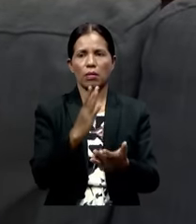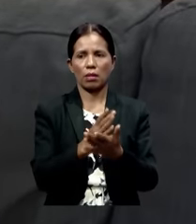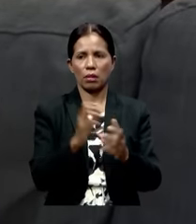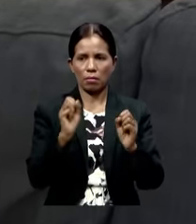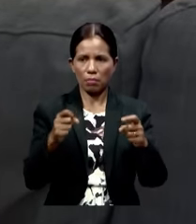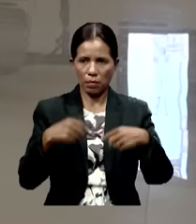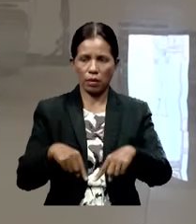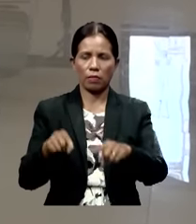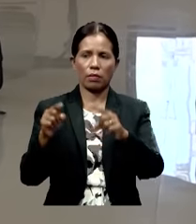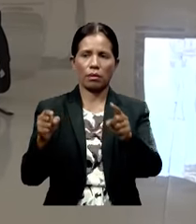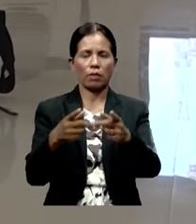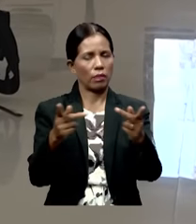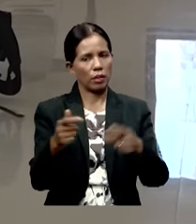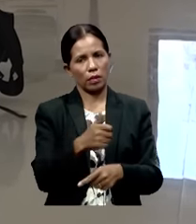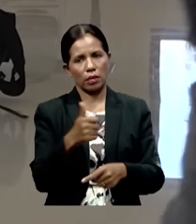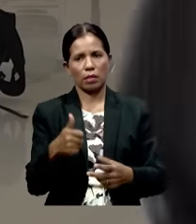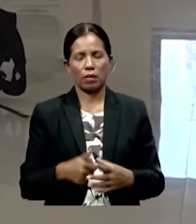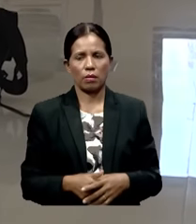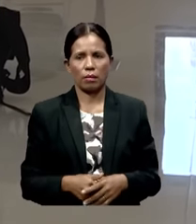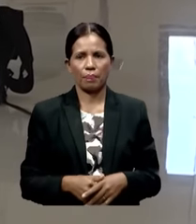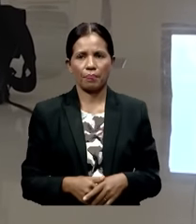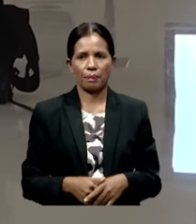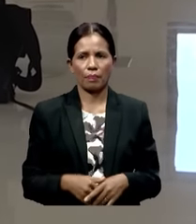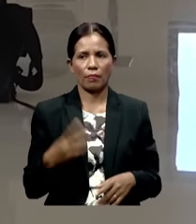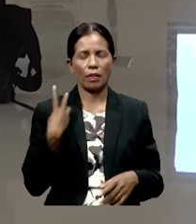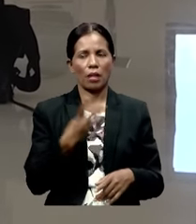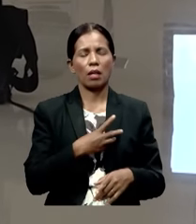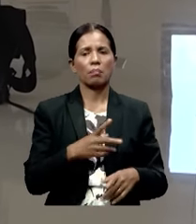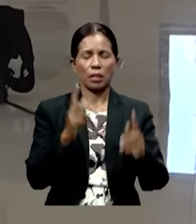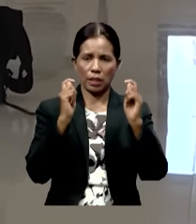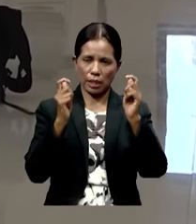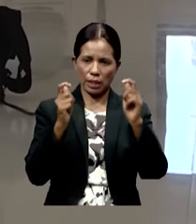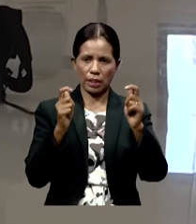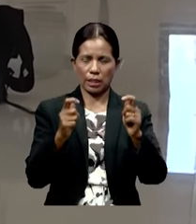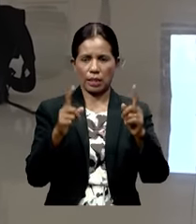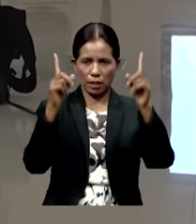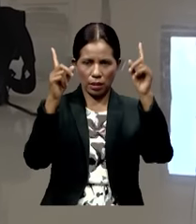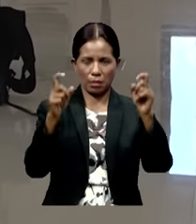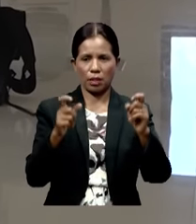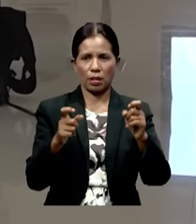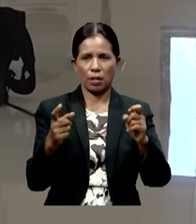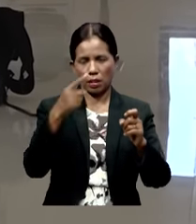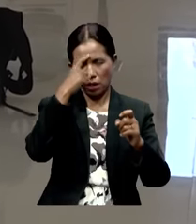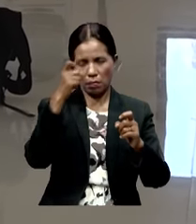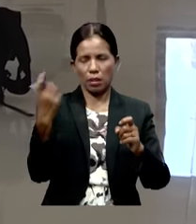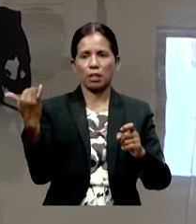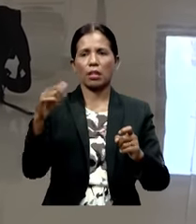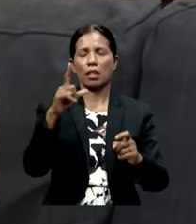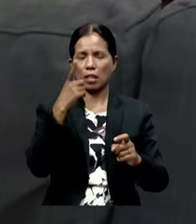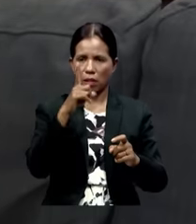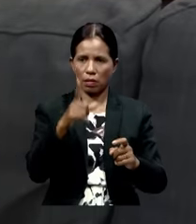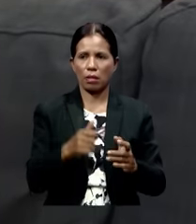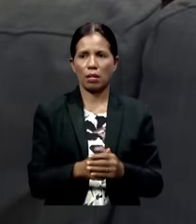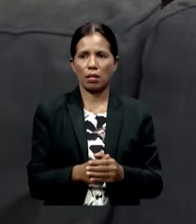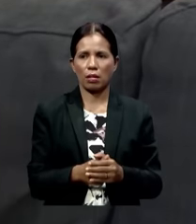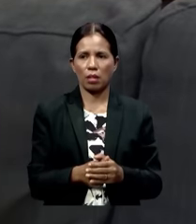fila balik bafatin. Ia ni apa, kami tes ni, tambah ni. Sierra lingua mos dalam